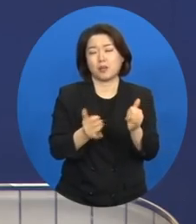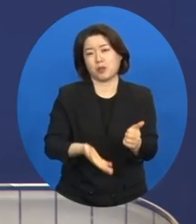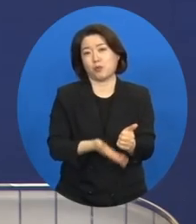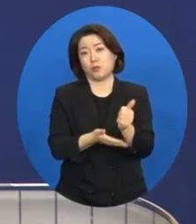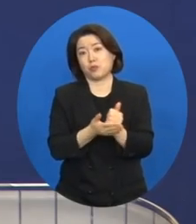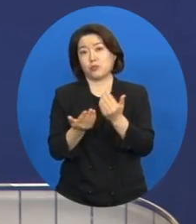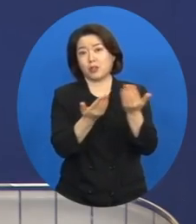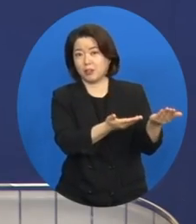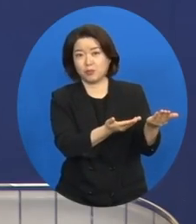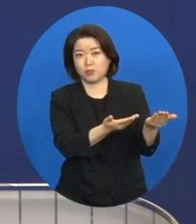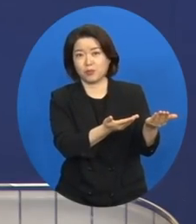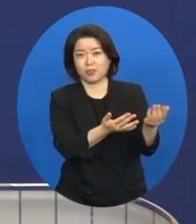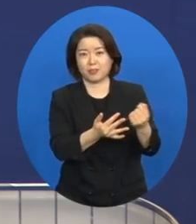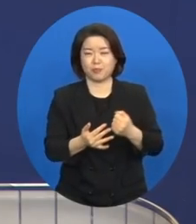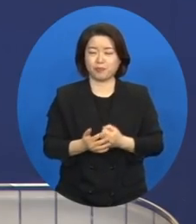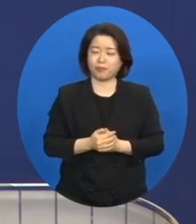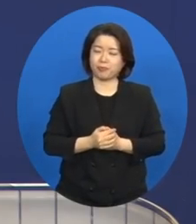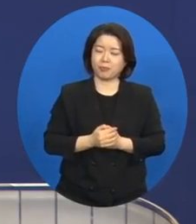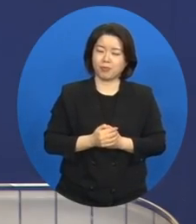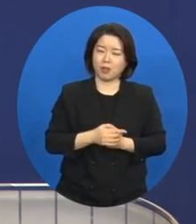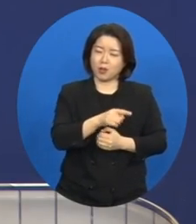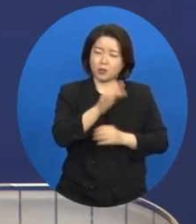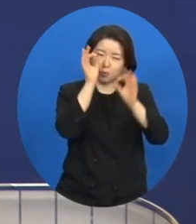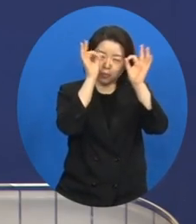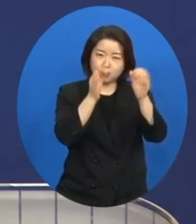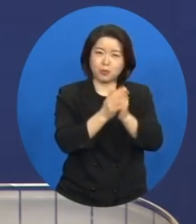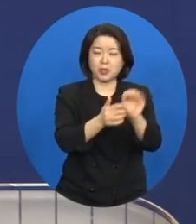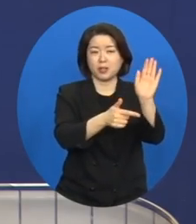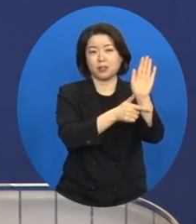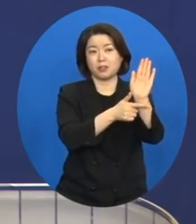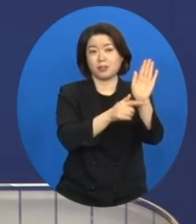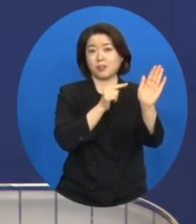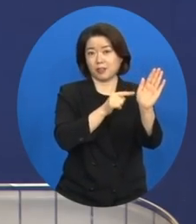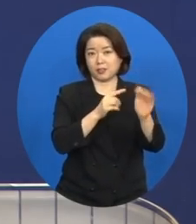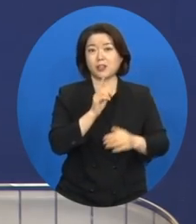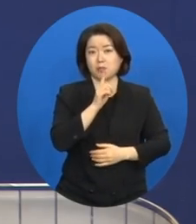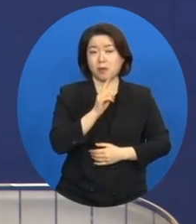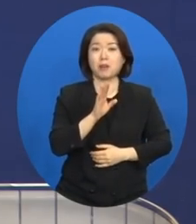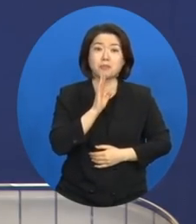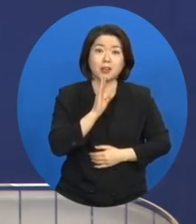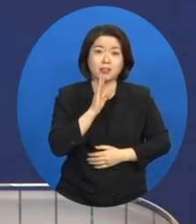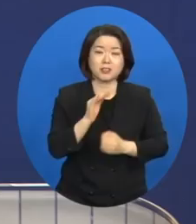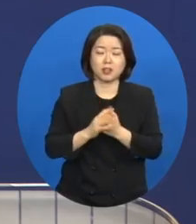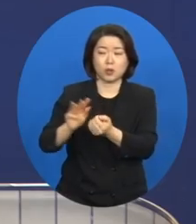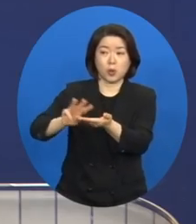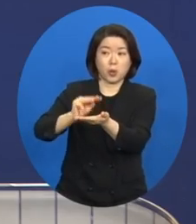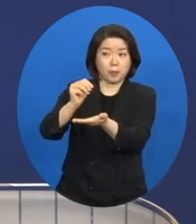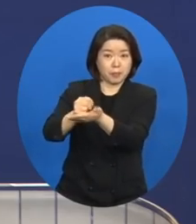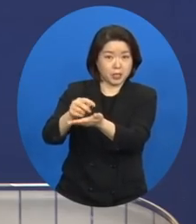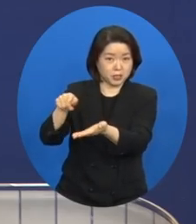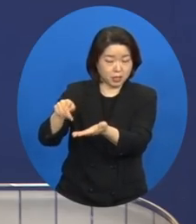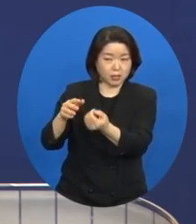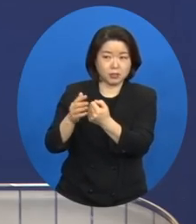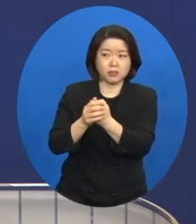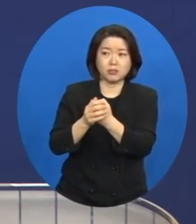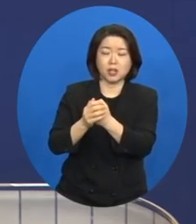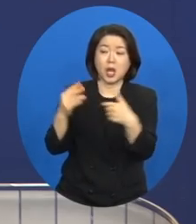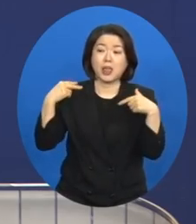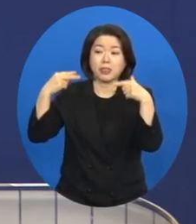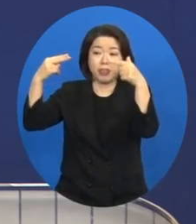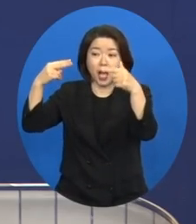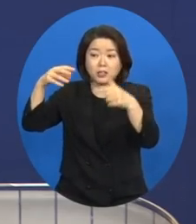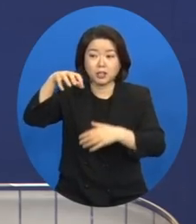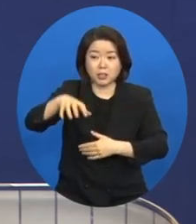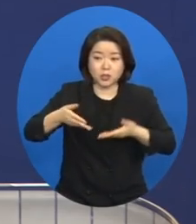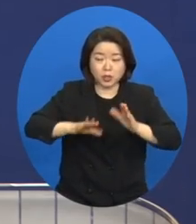이렇게 칭찬을 해주십니다. 그러니까 엄밀히 따져보면 이 나다나엘의 말이 옳습니다. 메시아는 나사렛이 아니라 베들레헴에서